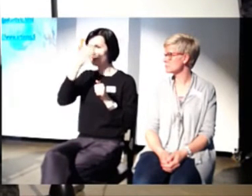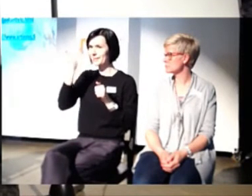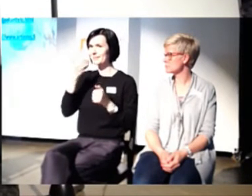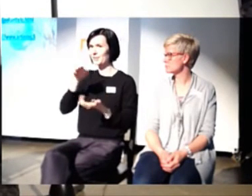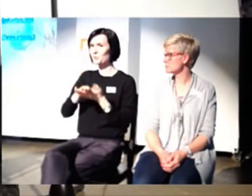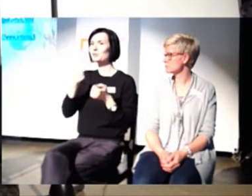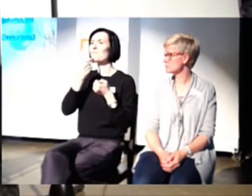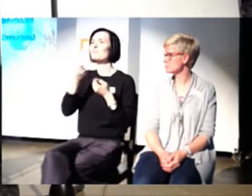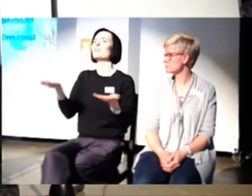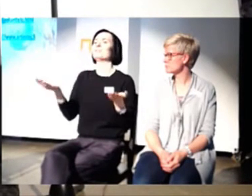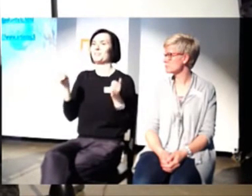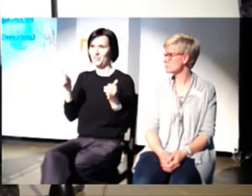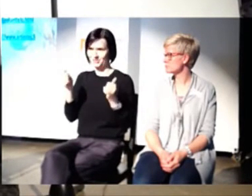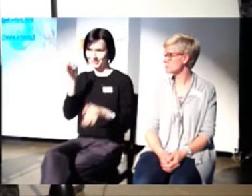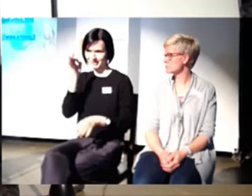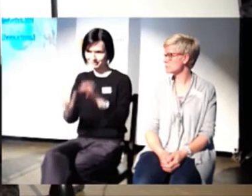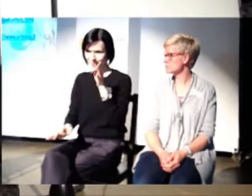niin se tulee